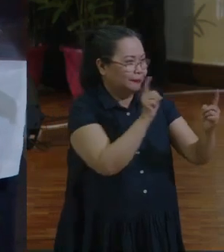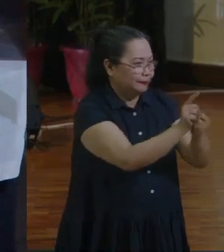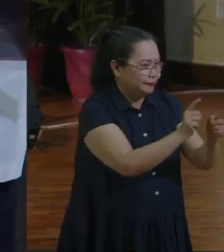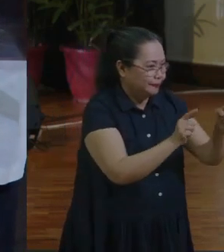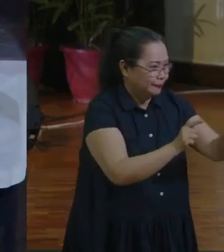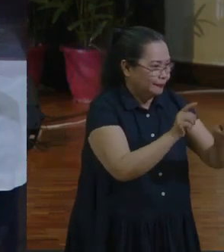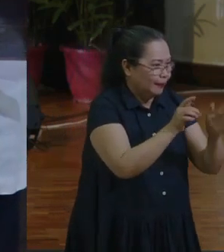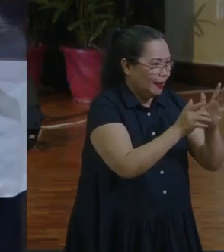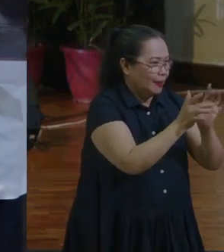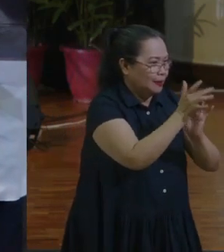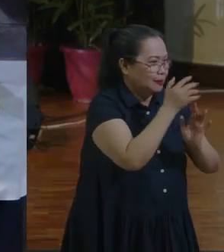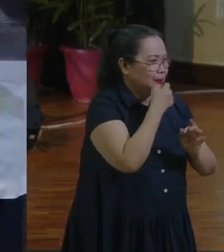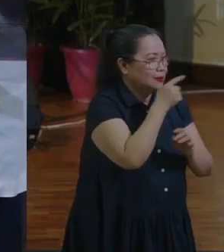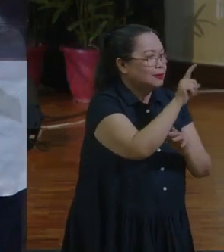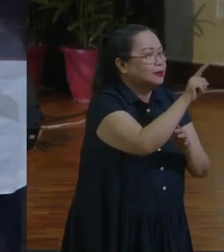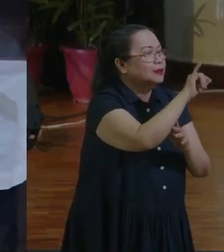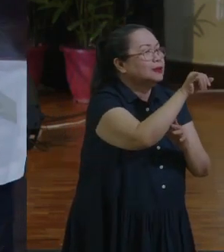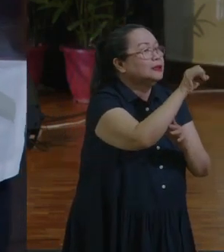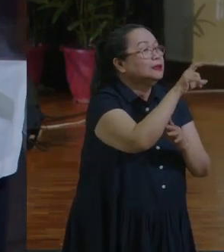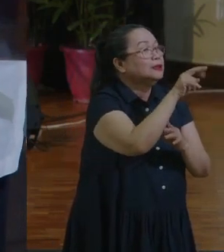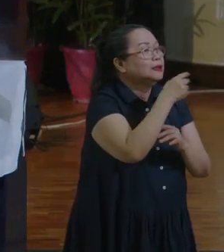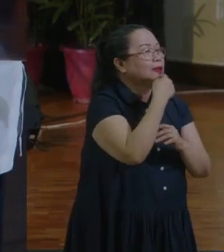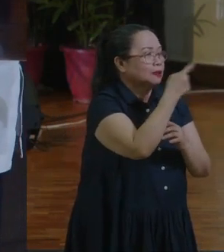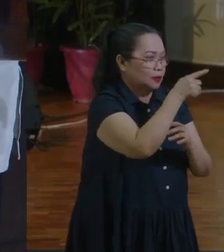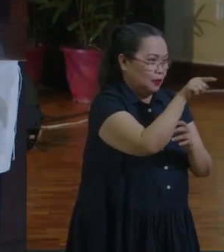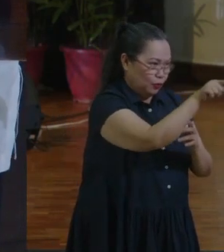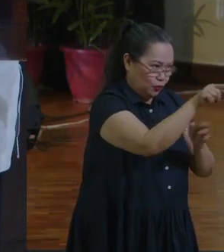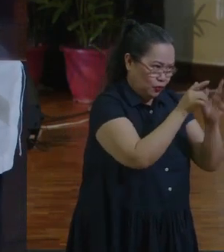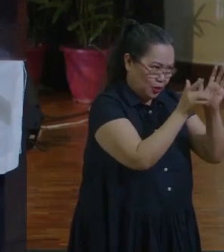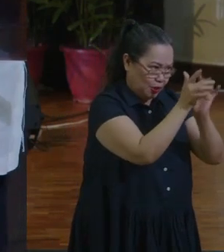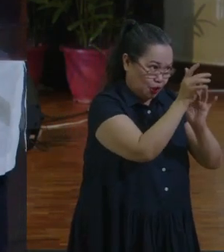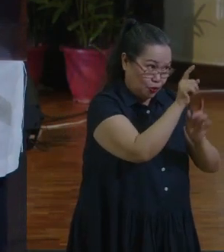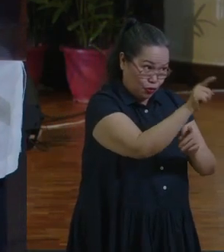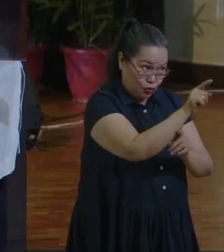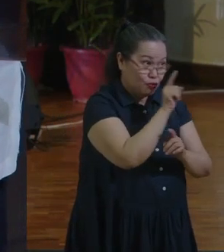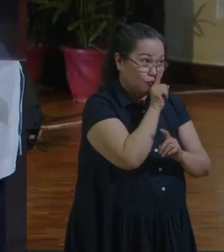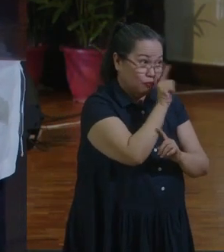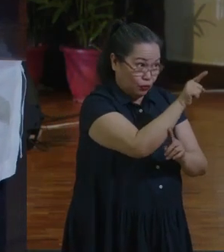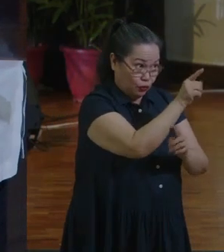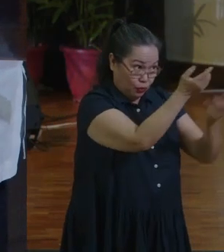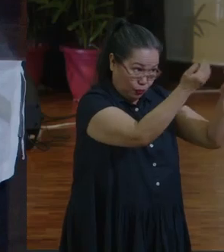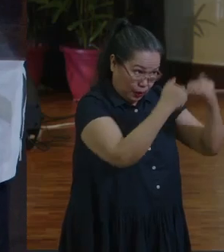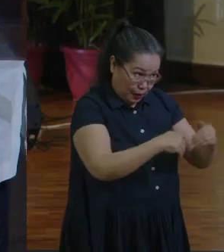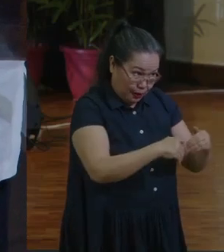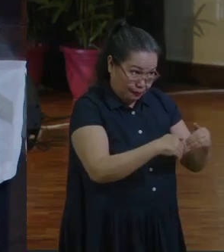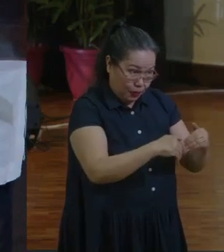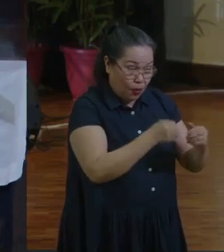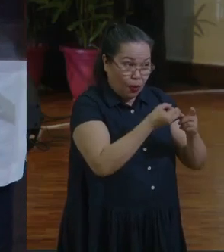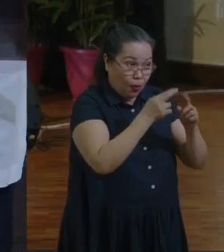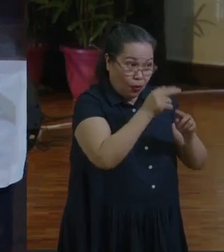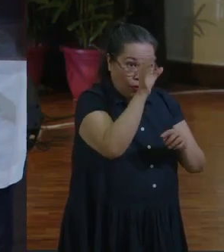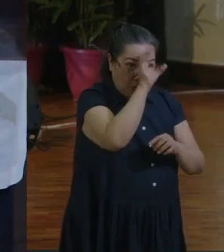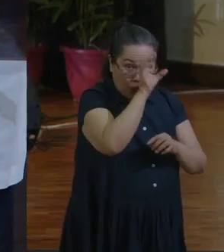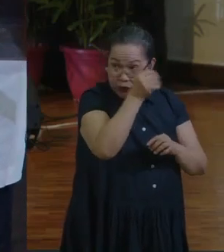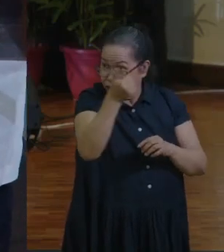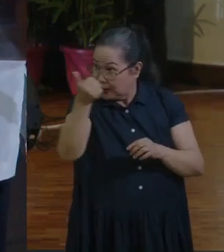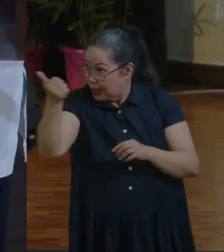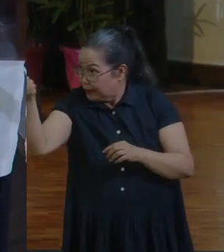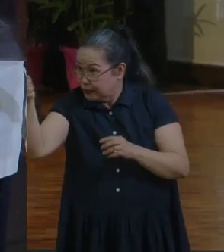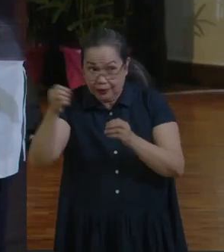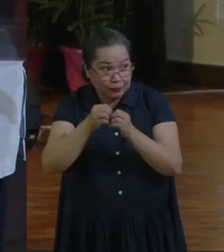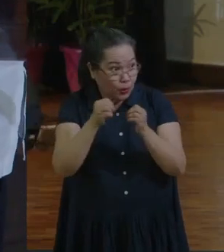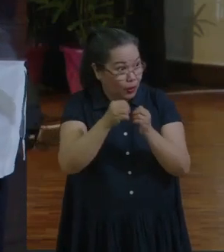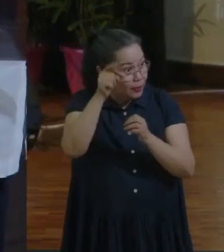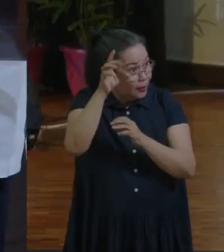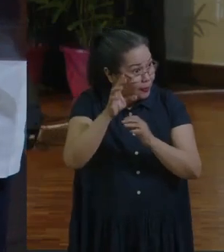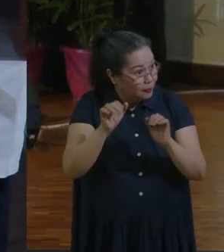sinabi nila, John the Baptist has sent us to you, saying, are you the one who is to come? Or shall we look for